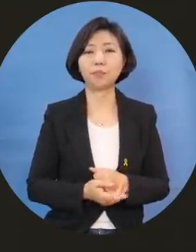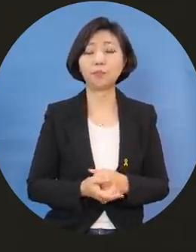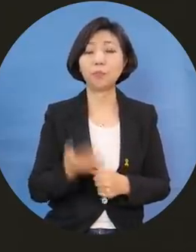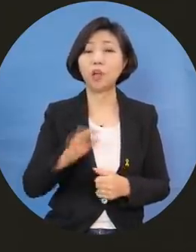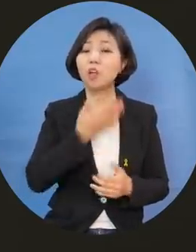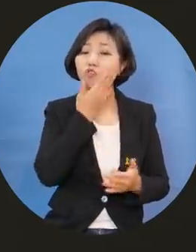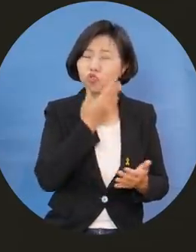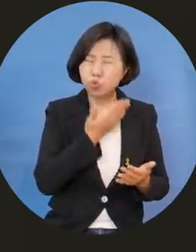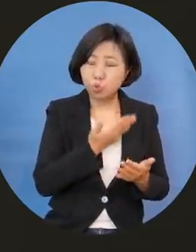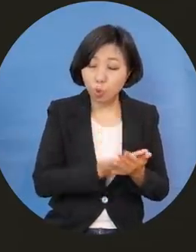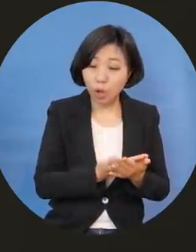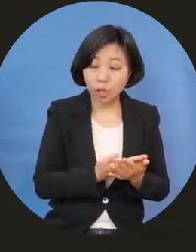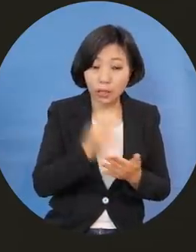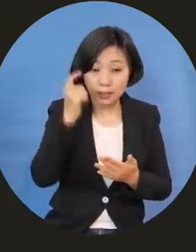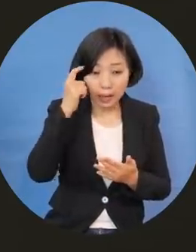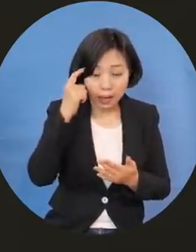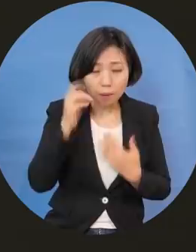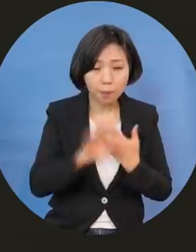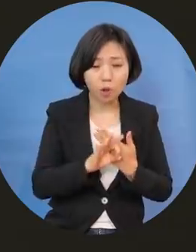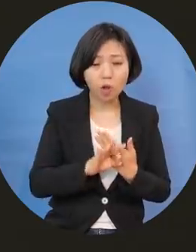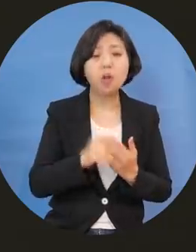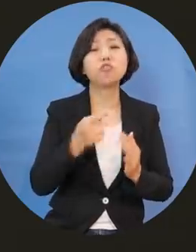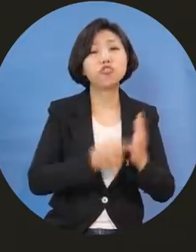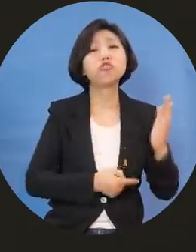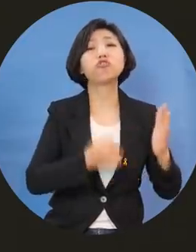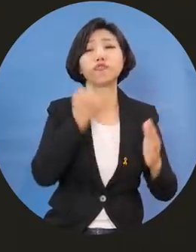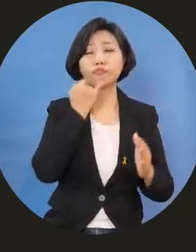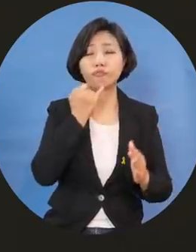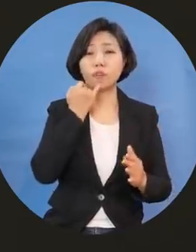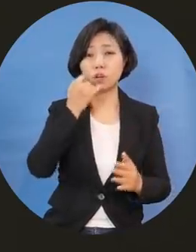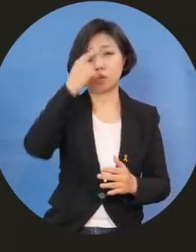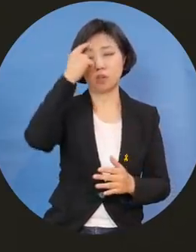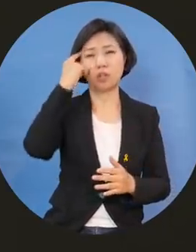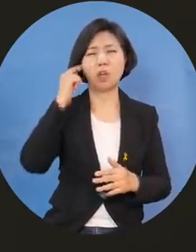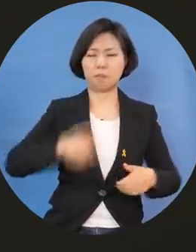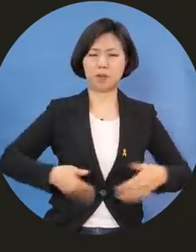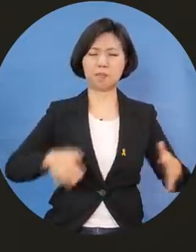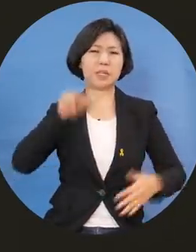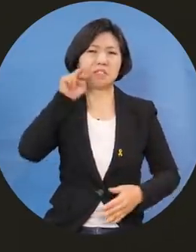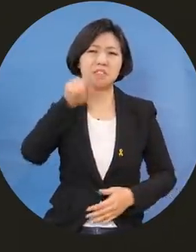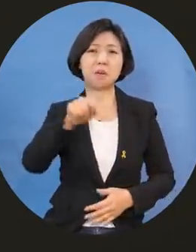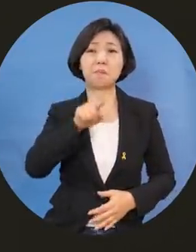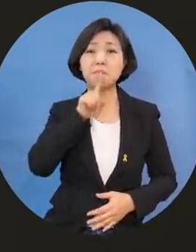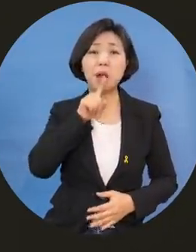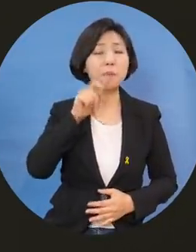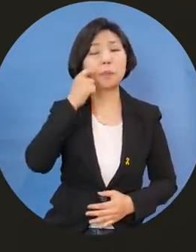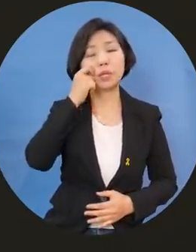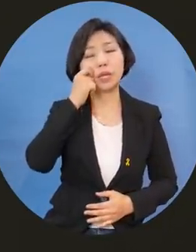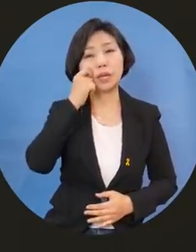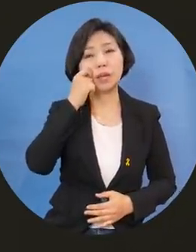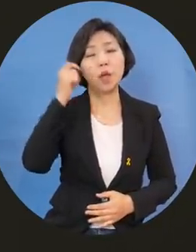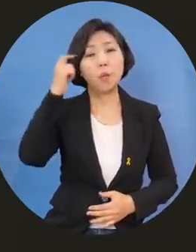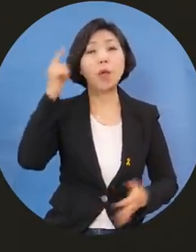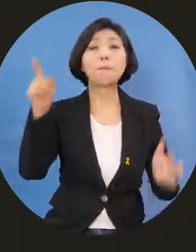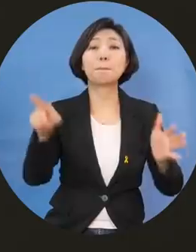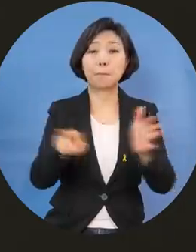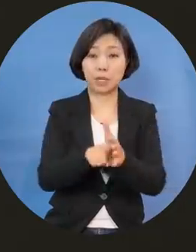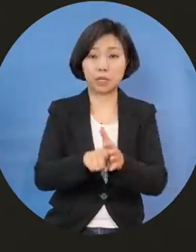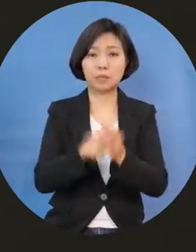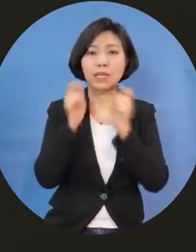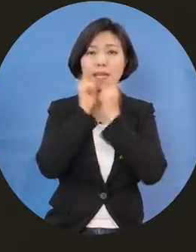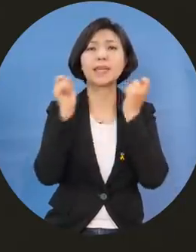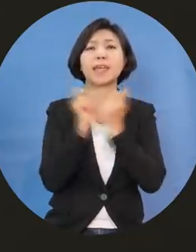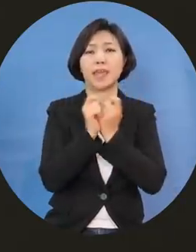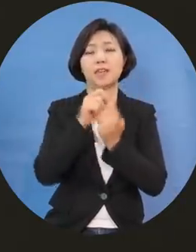그런데 그걸 중요하게 생각하면 그렇게 하면 되지. 스님이 그 필요 없다, 틀렸다 이렇게 말할 수가 없어.